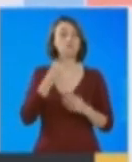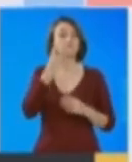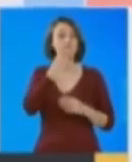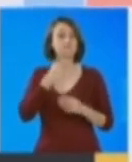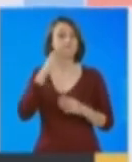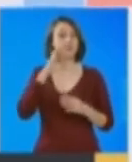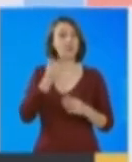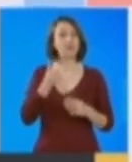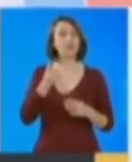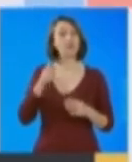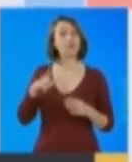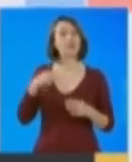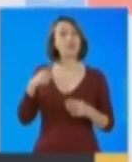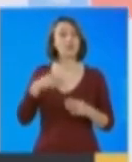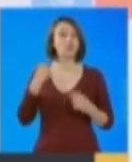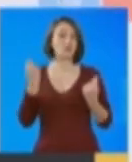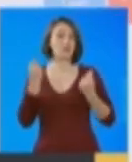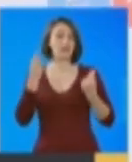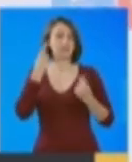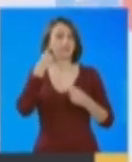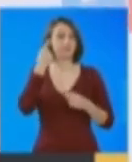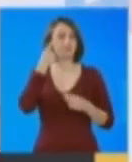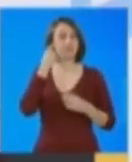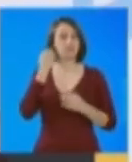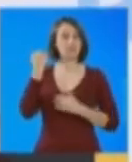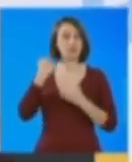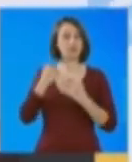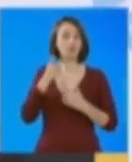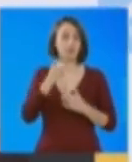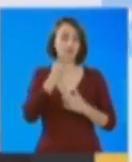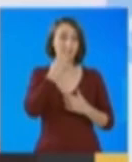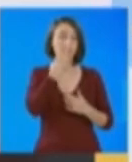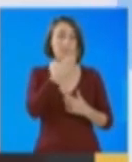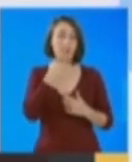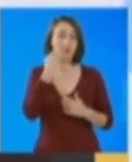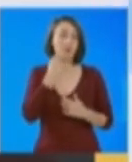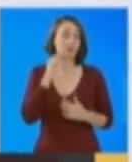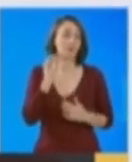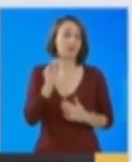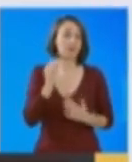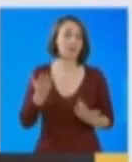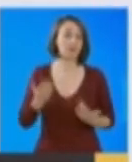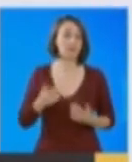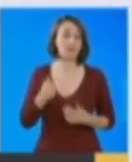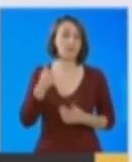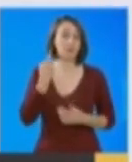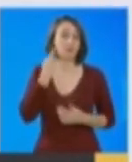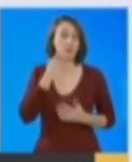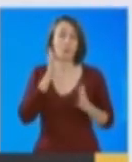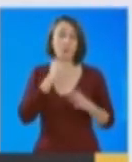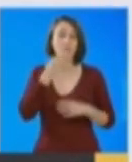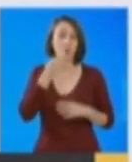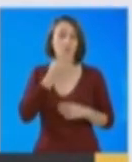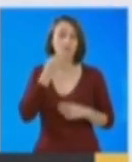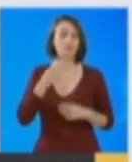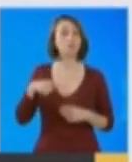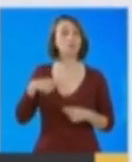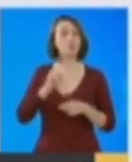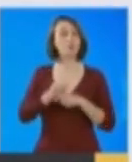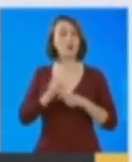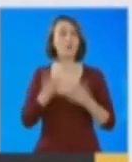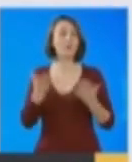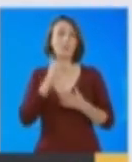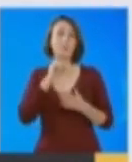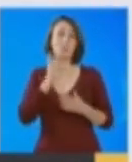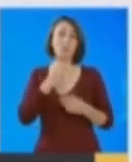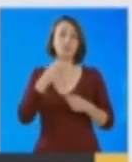că ar fi o regie? Dumneavoastră vi se pare? Vă întreb. Nu, n-am ce să comentez, sunt lucruri pe care